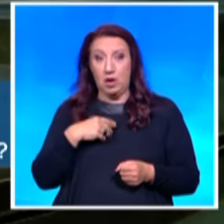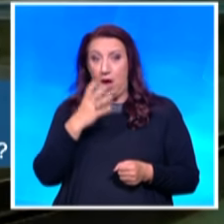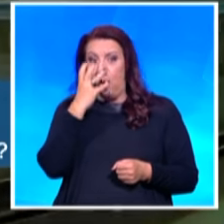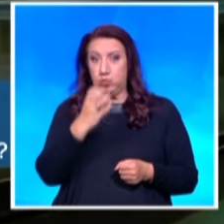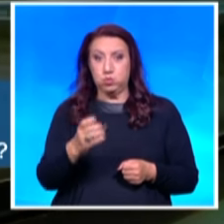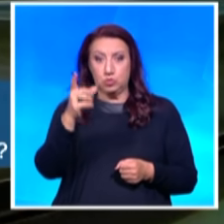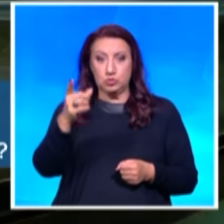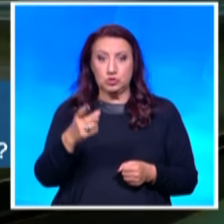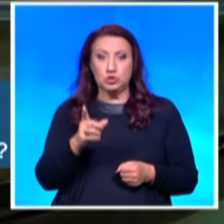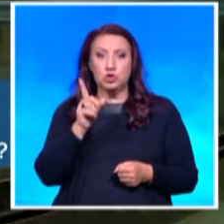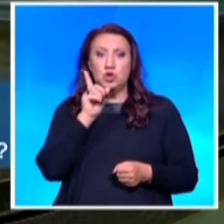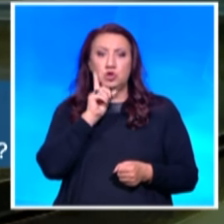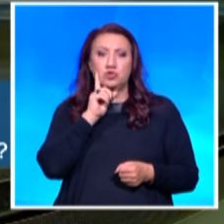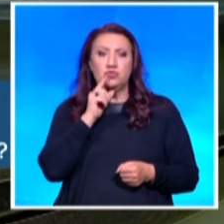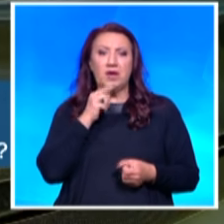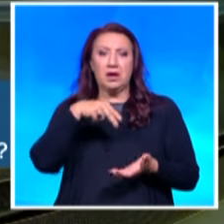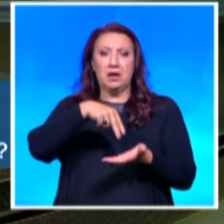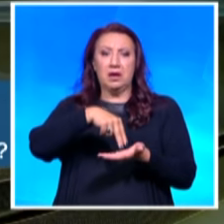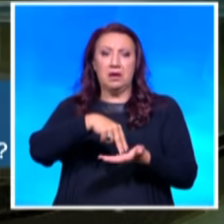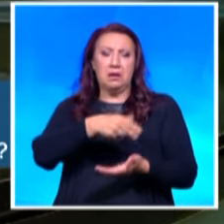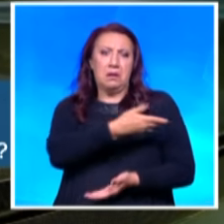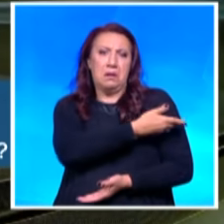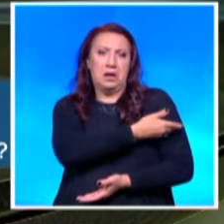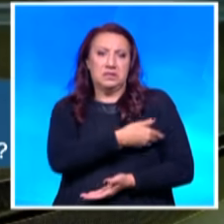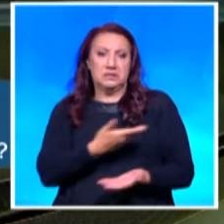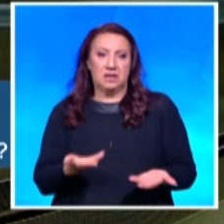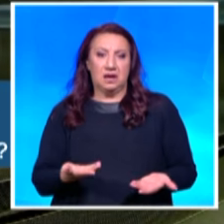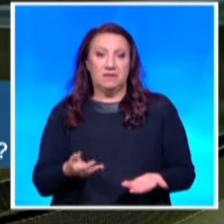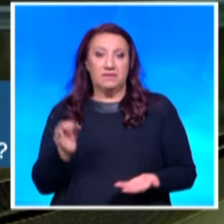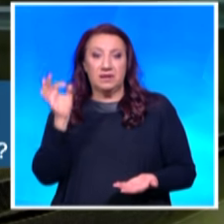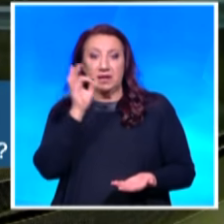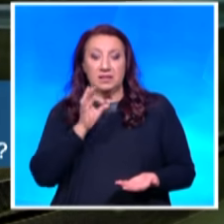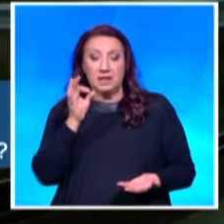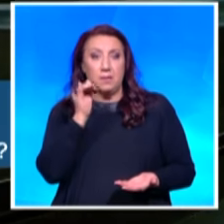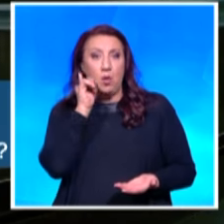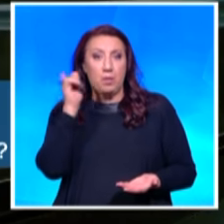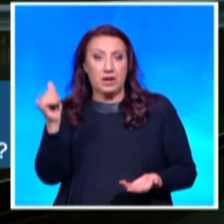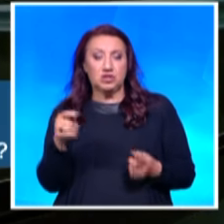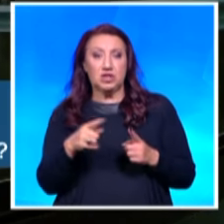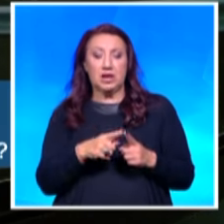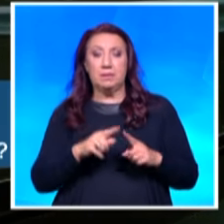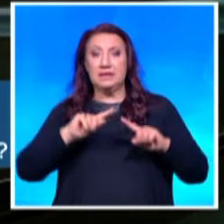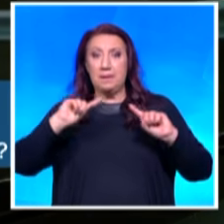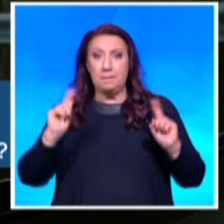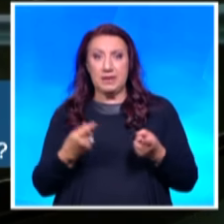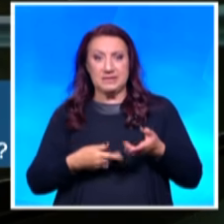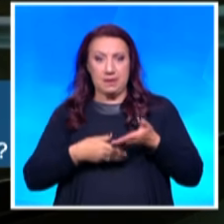си стои по къс ръкав, ето към мантинелата се беше облегна. Дори сигнал не беше подал към спешна помощ. Или към